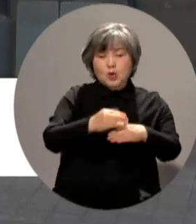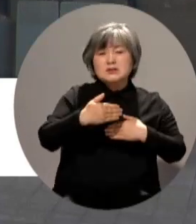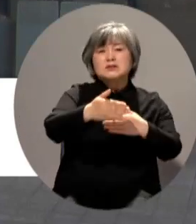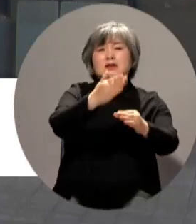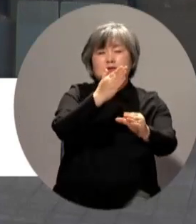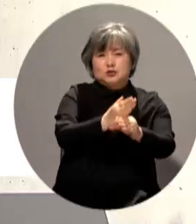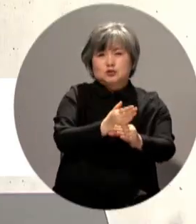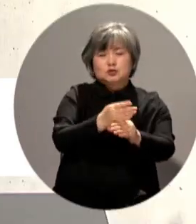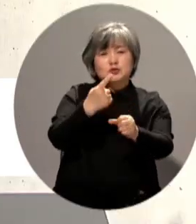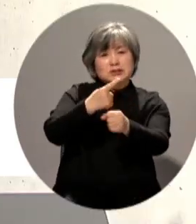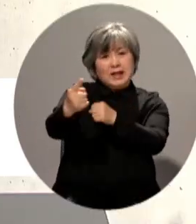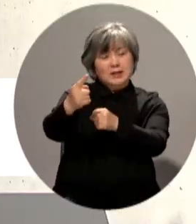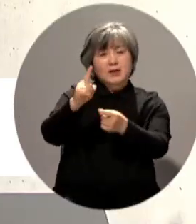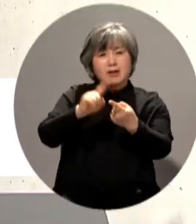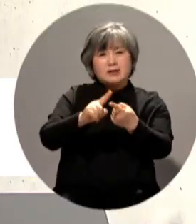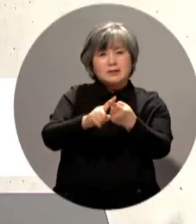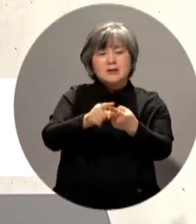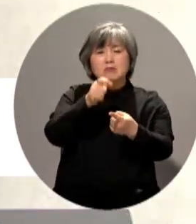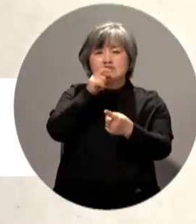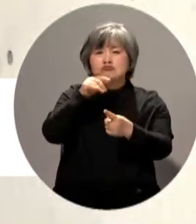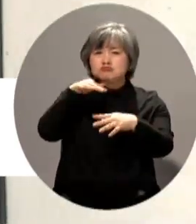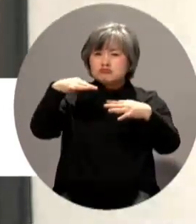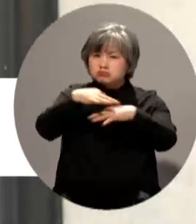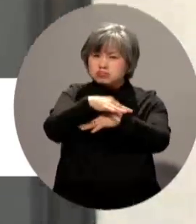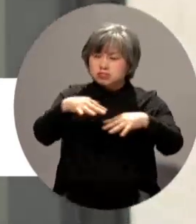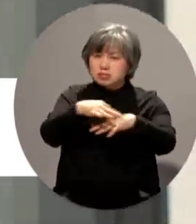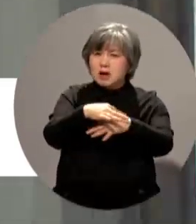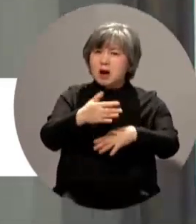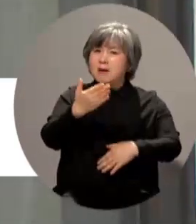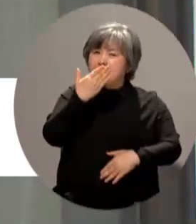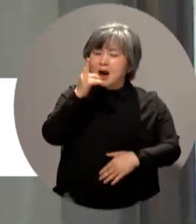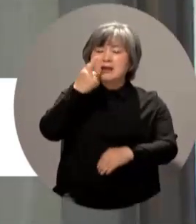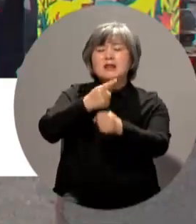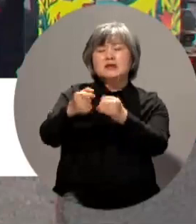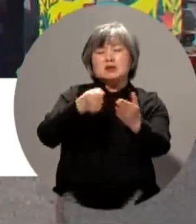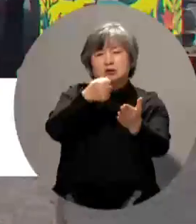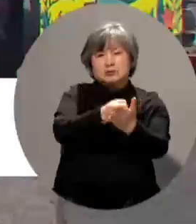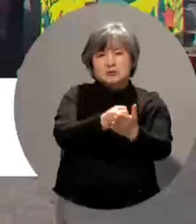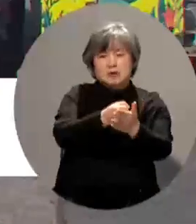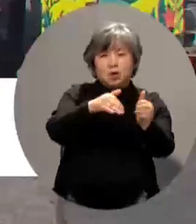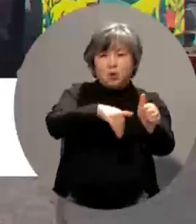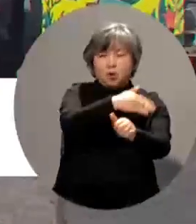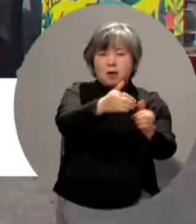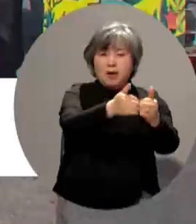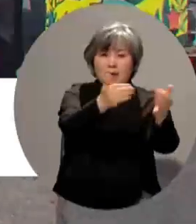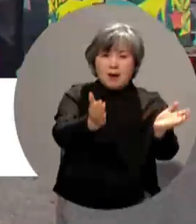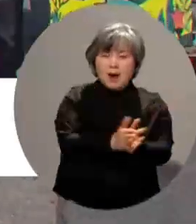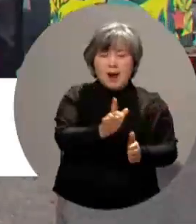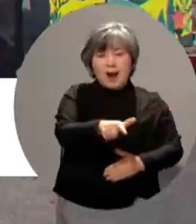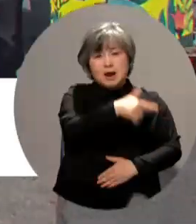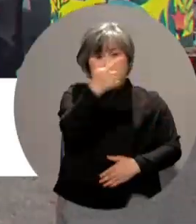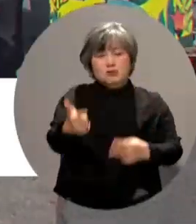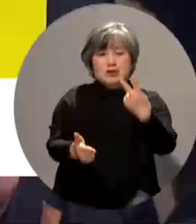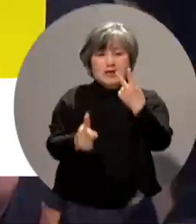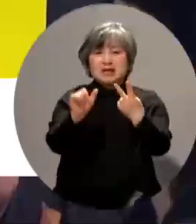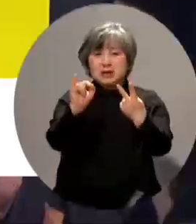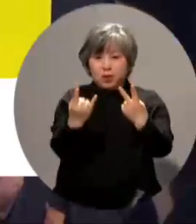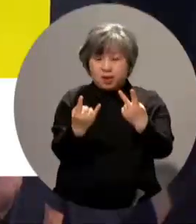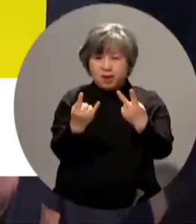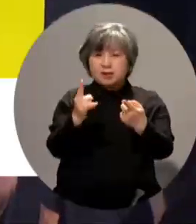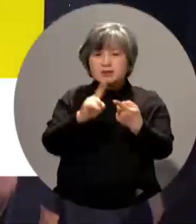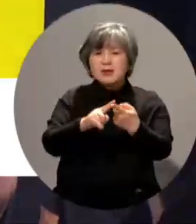중인데 내년에는 해수 유통 여부를 결정할 가능성이 높습니다. 환경단체는 하루 두 차례 해수